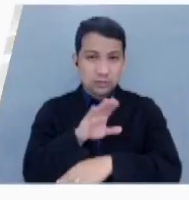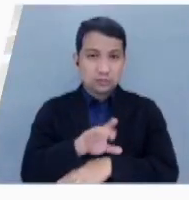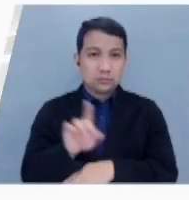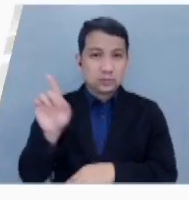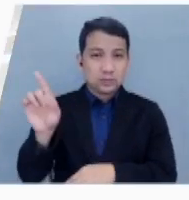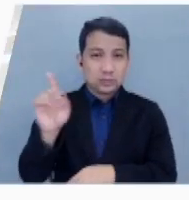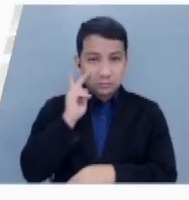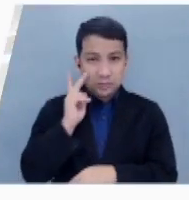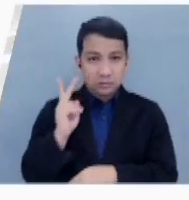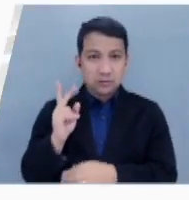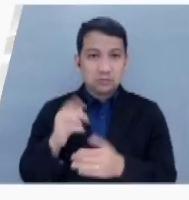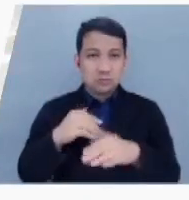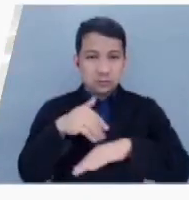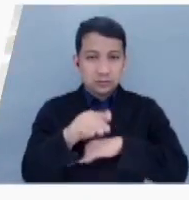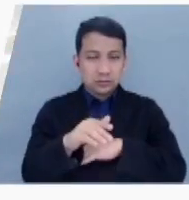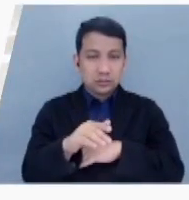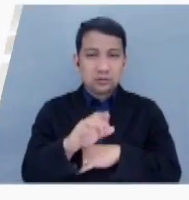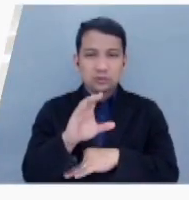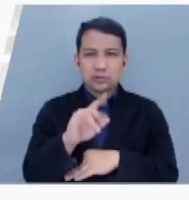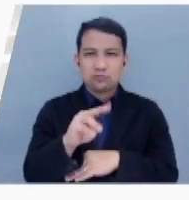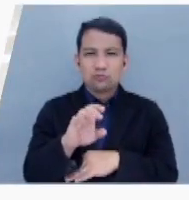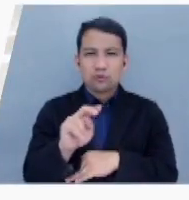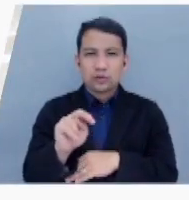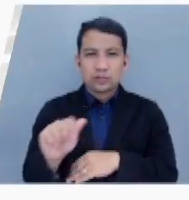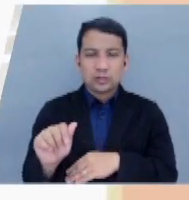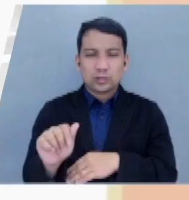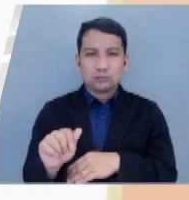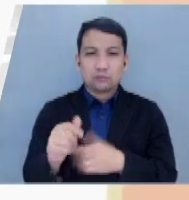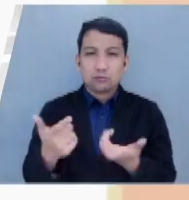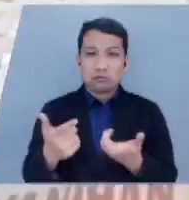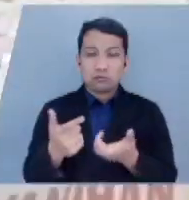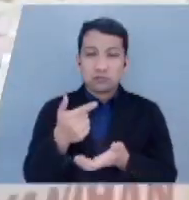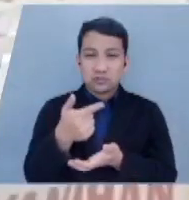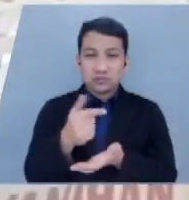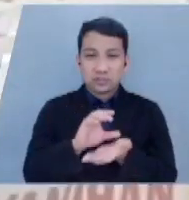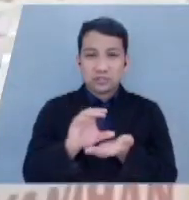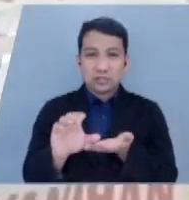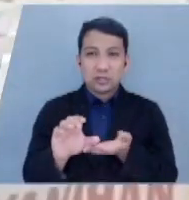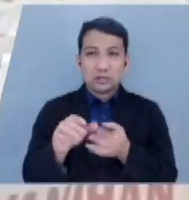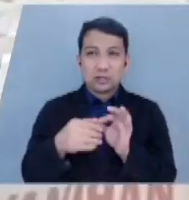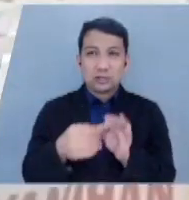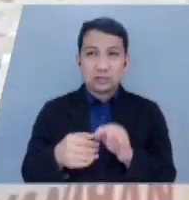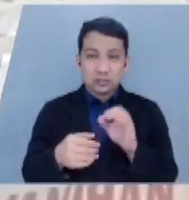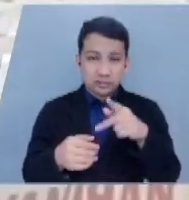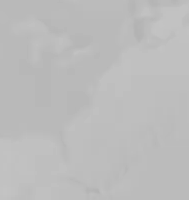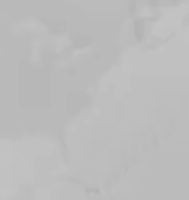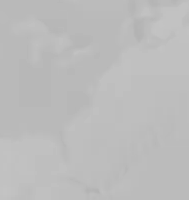magpadala sa Cebuana Lowellier. Pwede ring online via GCash, Shopee at Lazada.